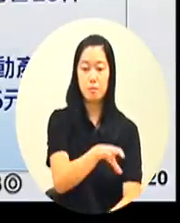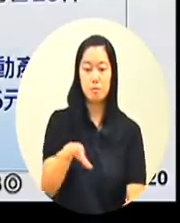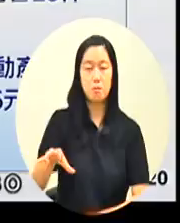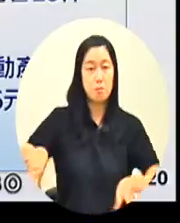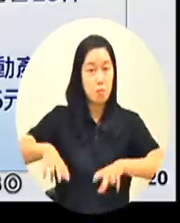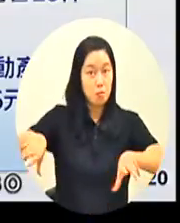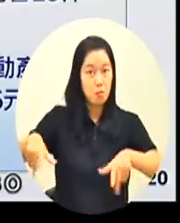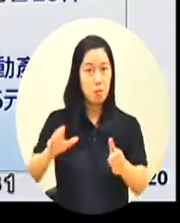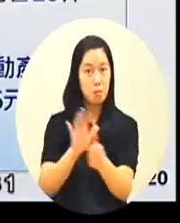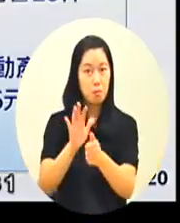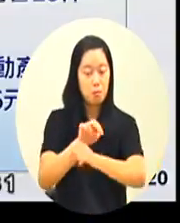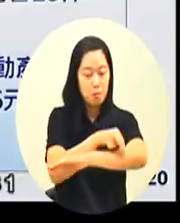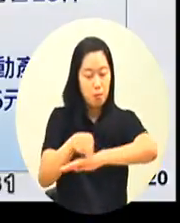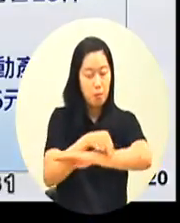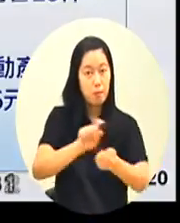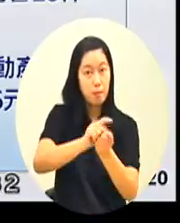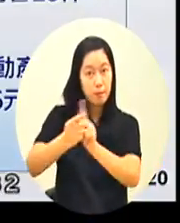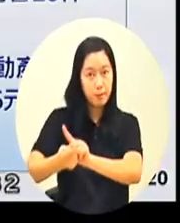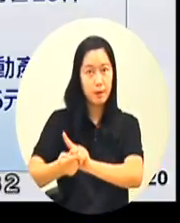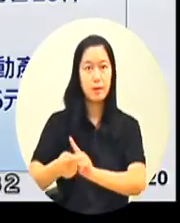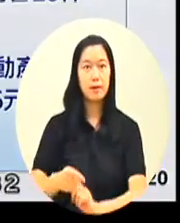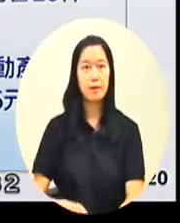化，我们从